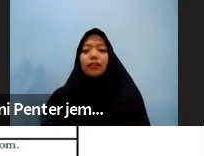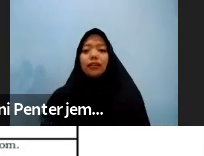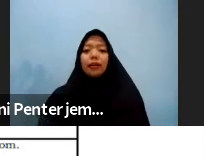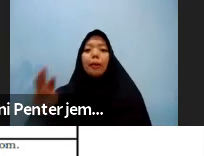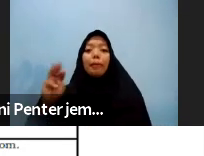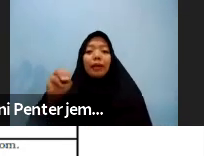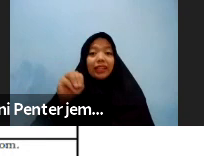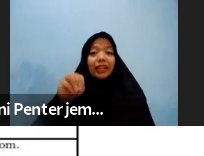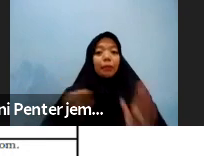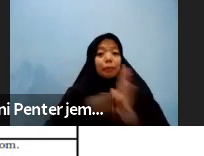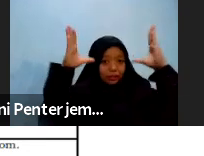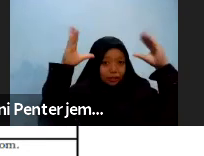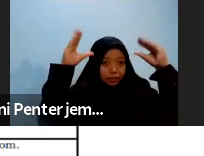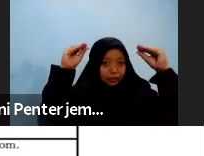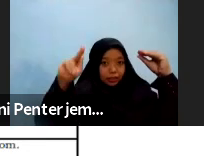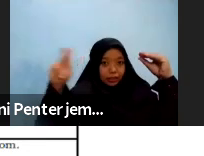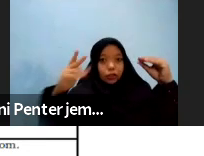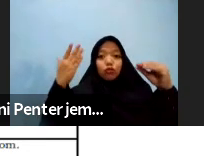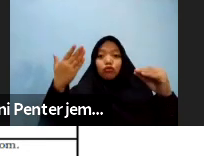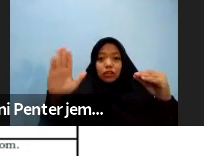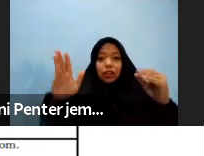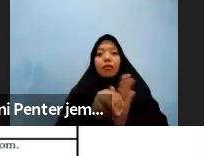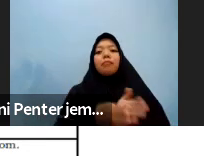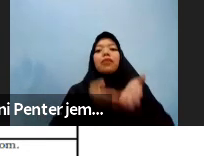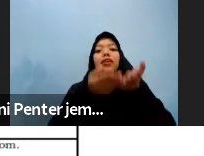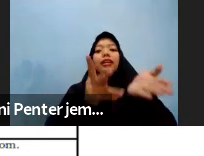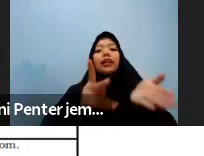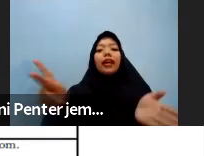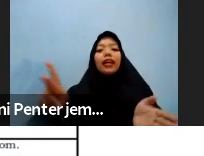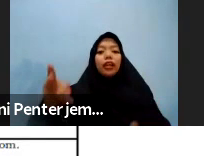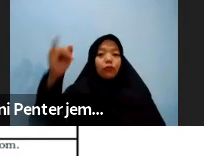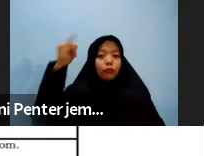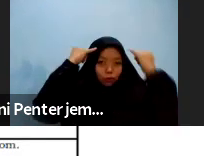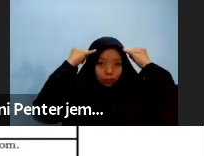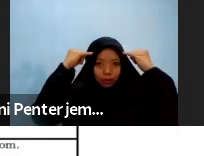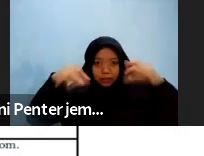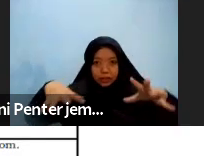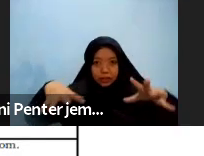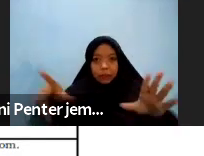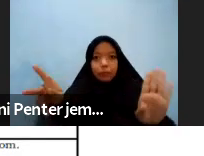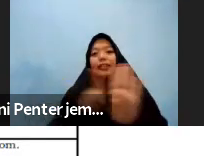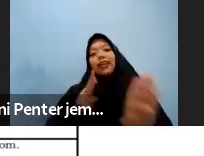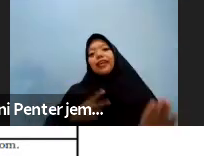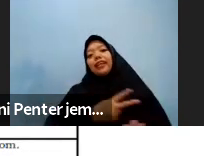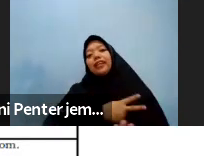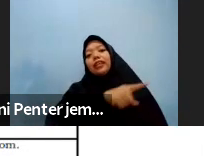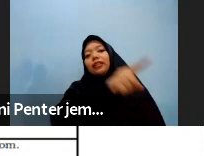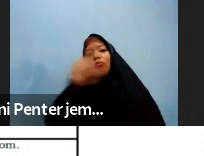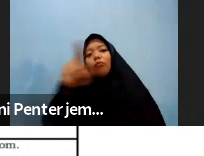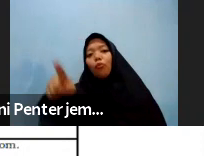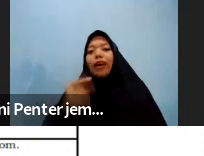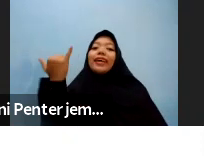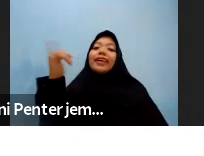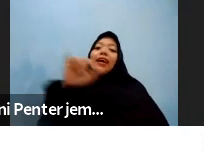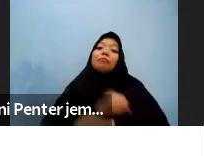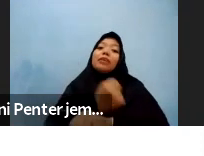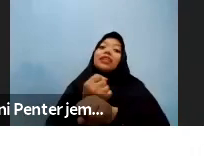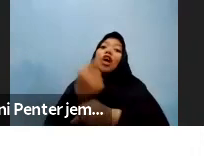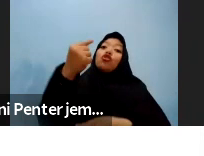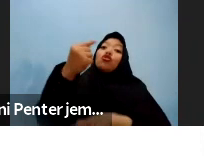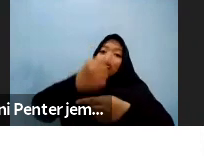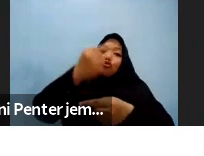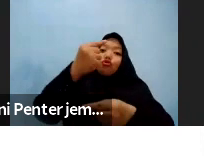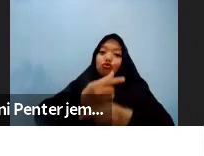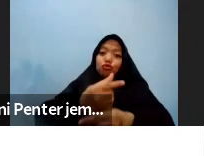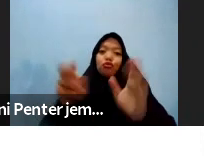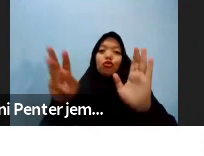semua ada 23 platform yang Bapak Ibu bisa manfaatkan kalau kita lihat